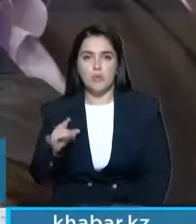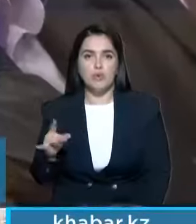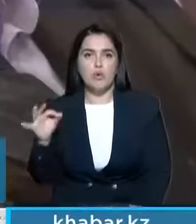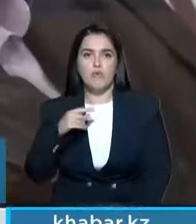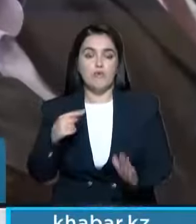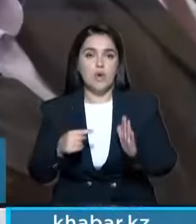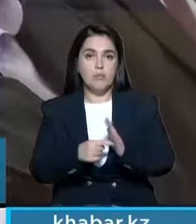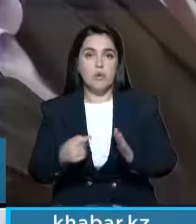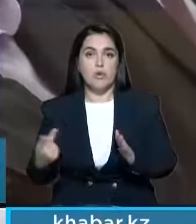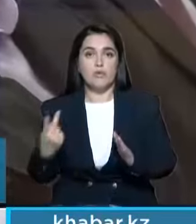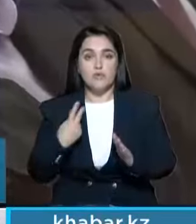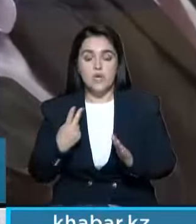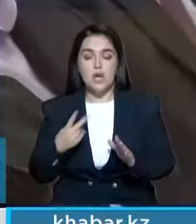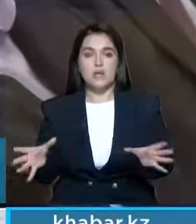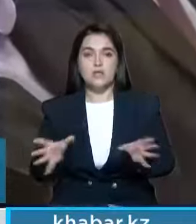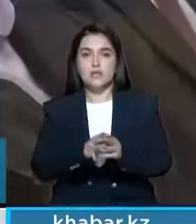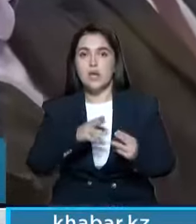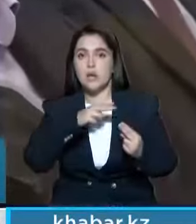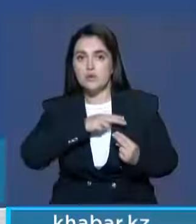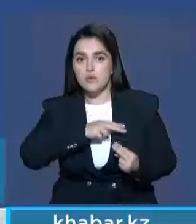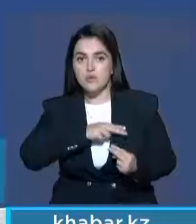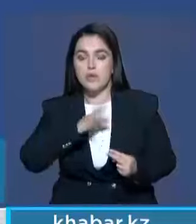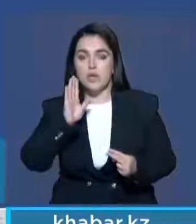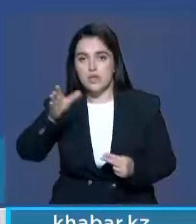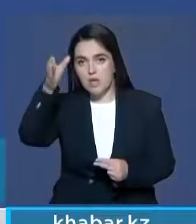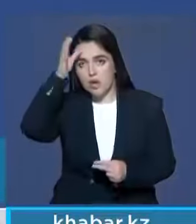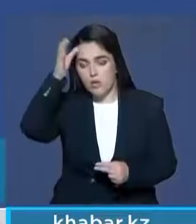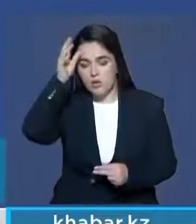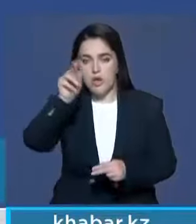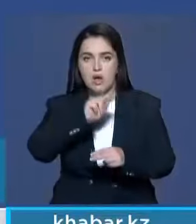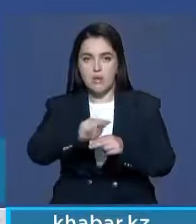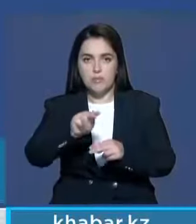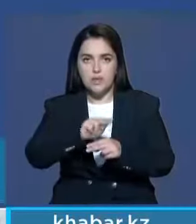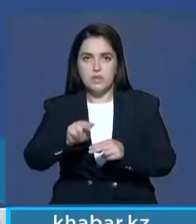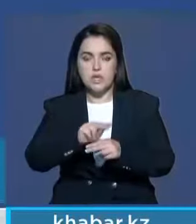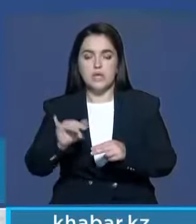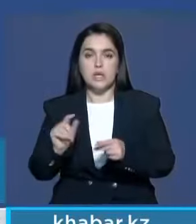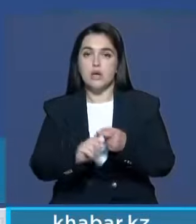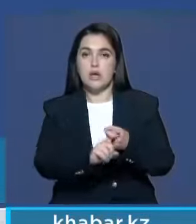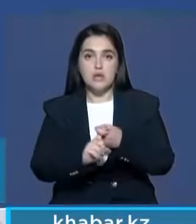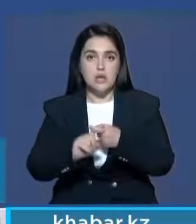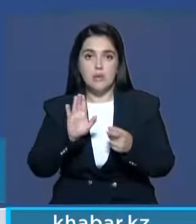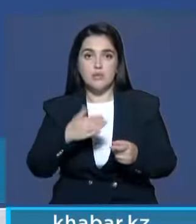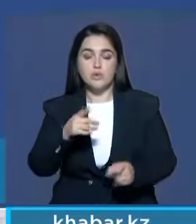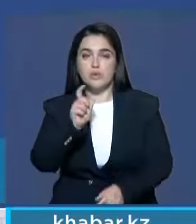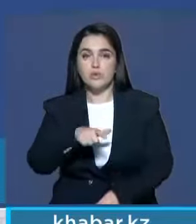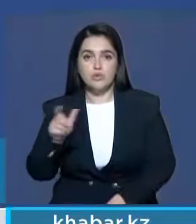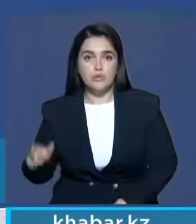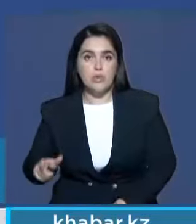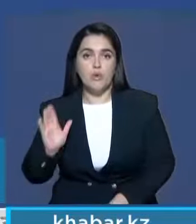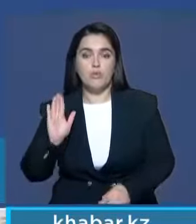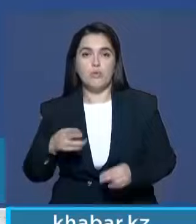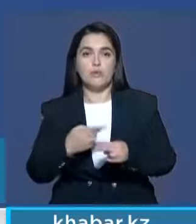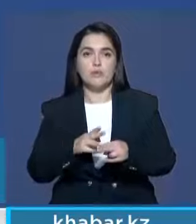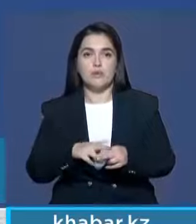вопросов двустороннего сотрудничества, включая сферы науки, образования и контакты между людьми. Переход Казахстана к более прозрачной